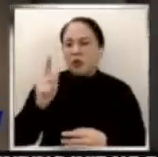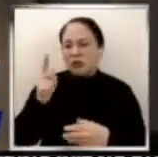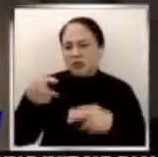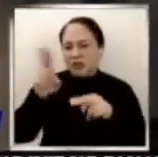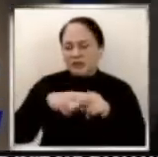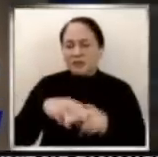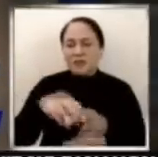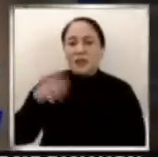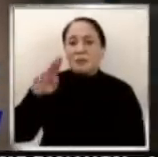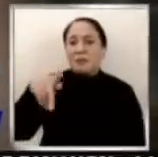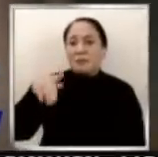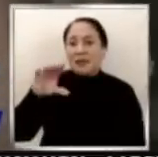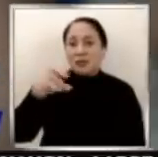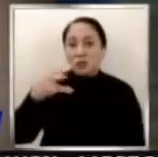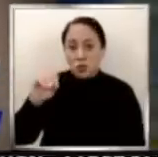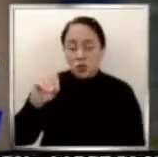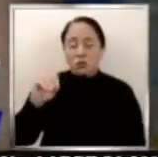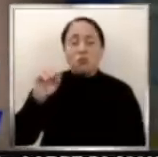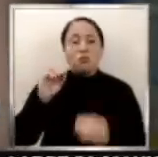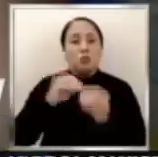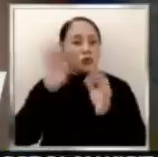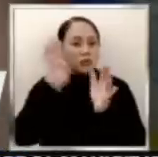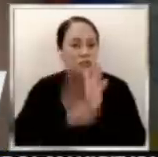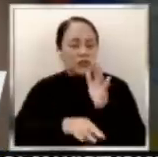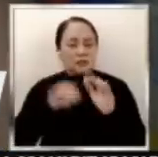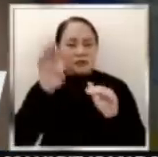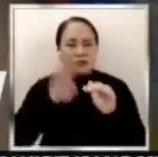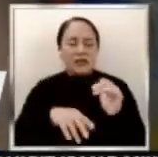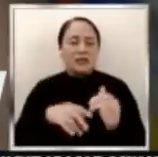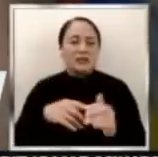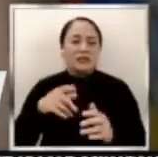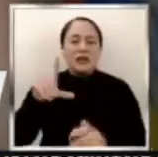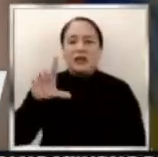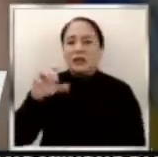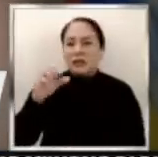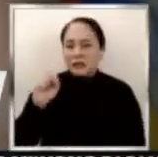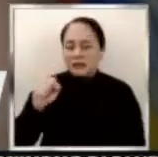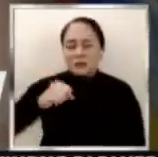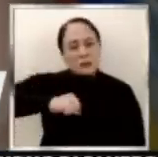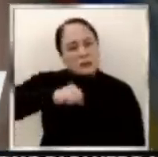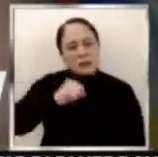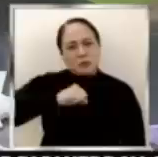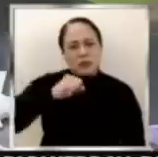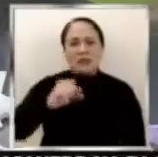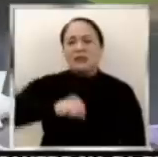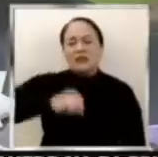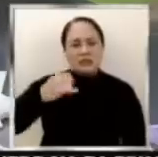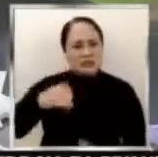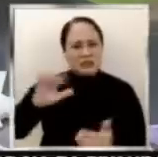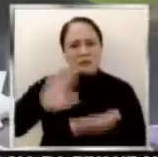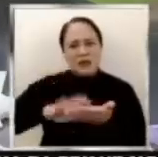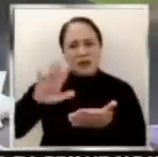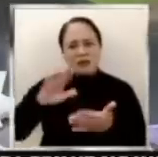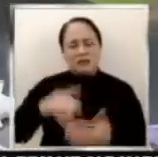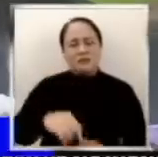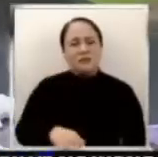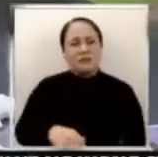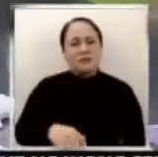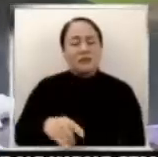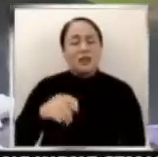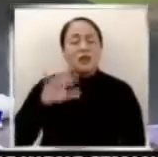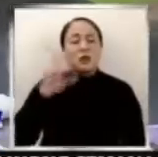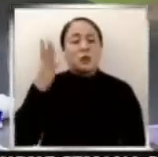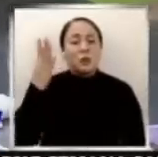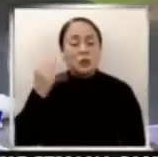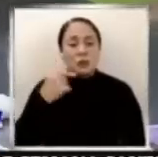yung picho kaysa legs, pakpak. Mas mahal pa rin po yung pakpak, kaya picho na lang. Ang huli doon nila sa mga